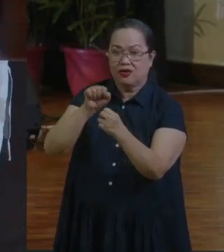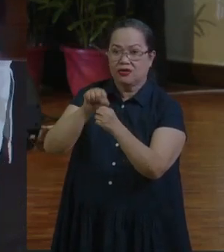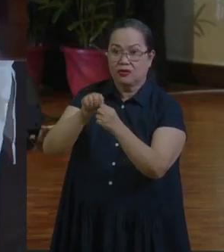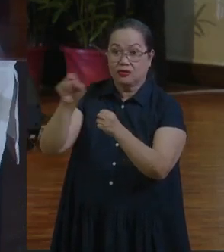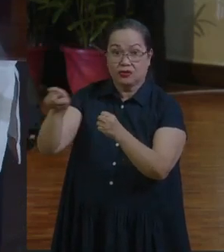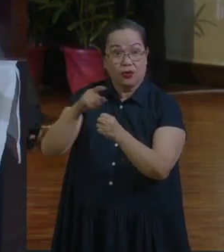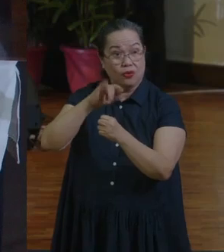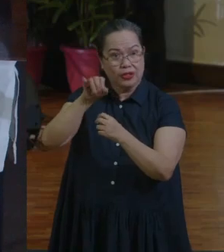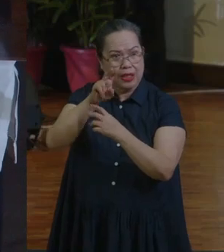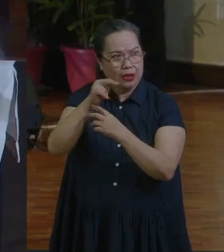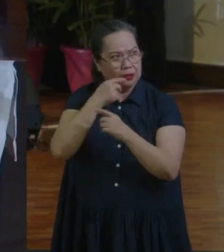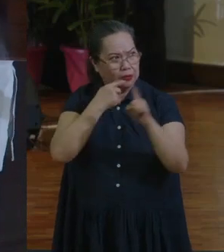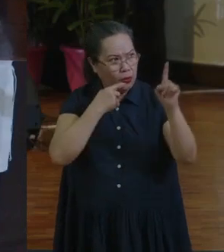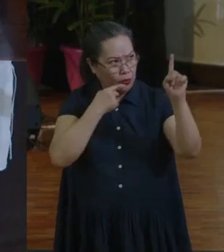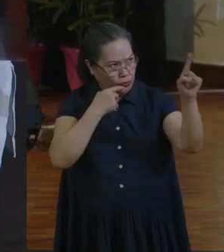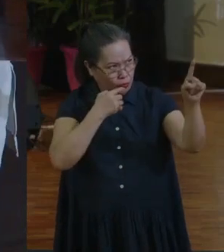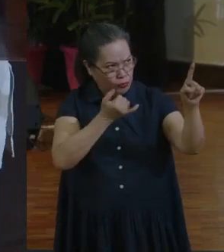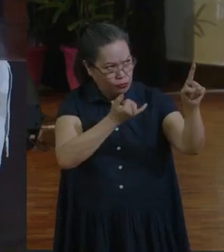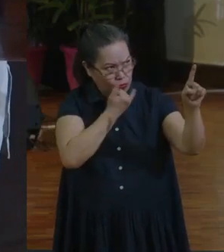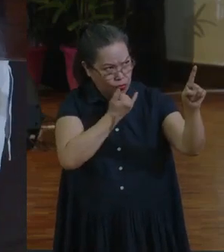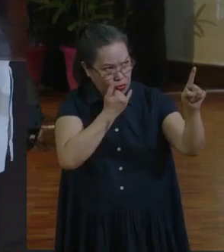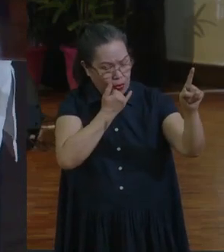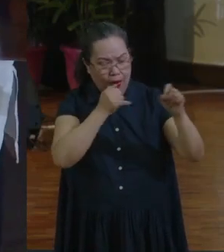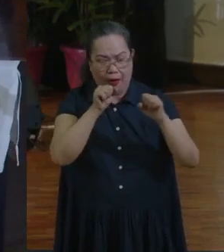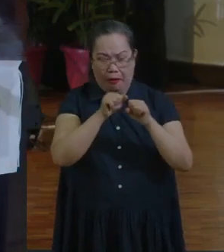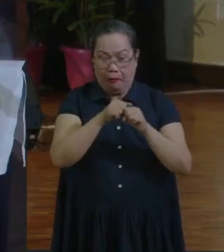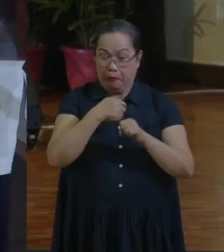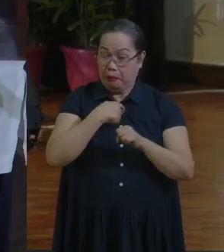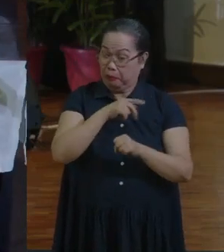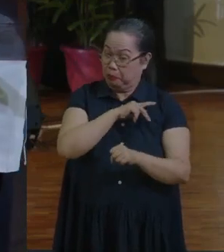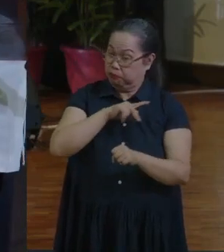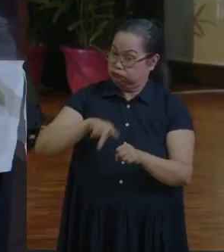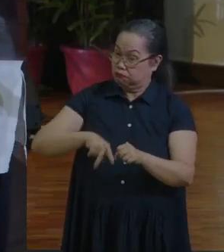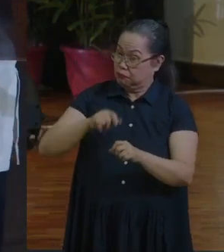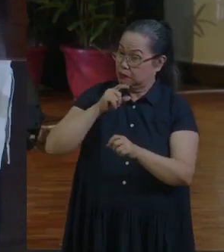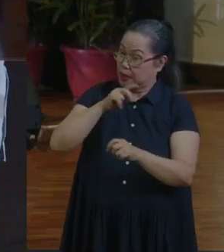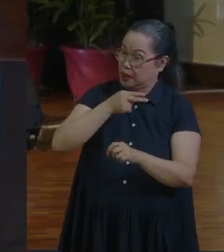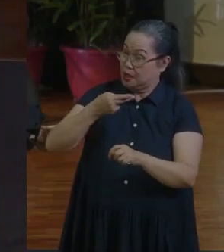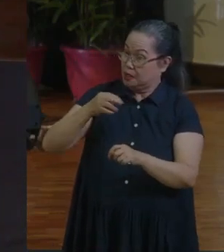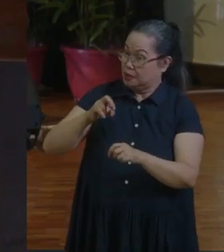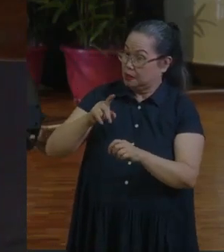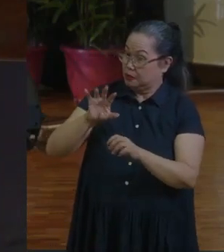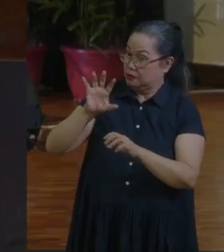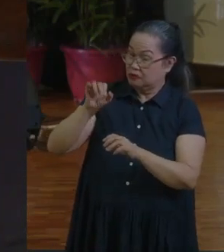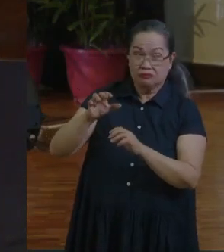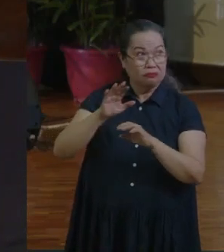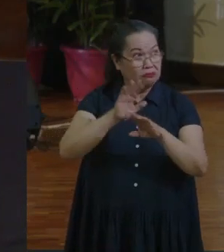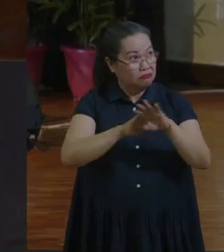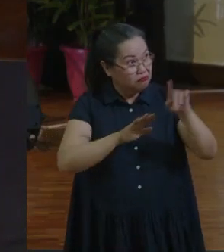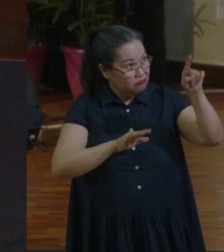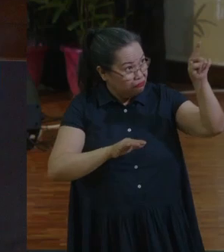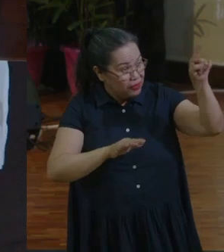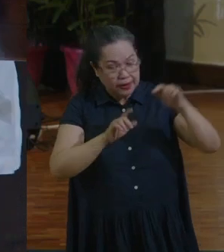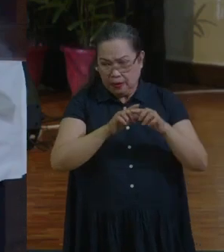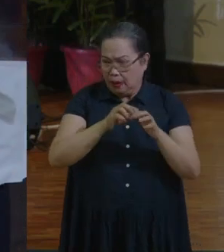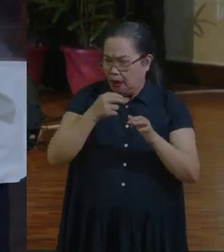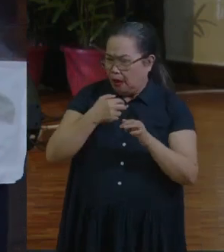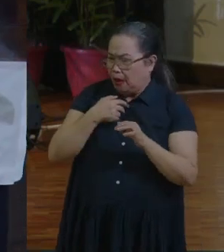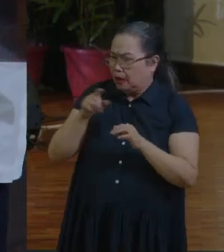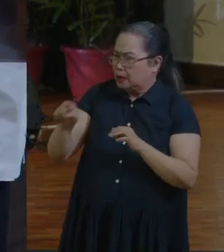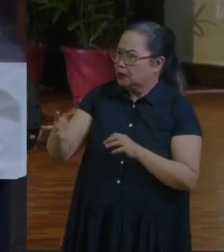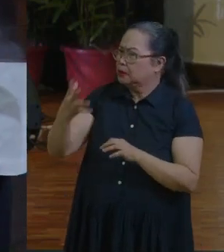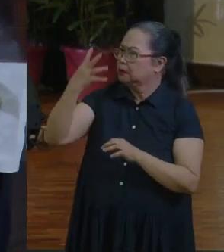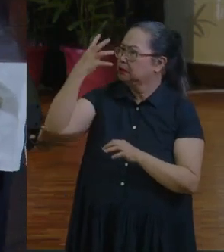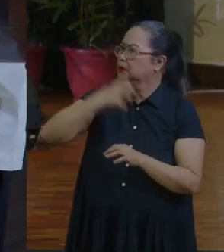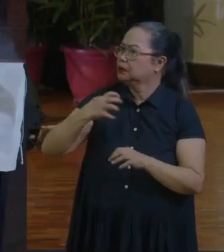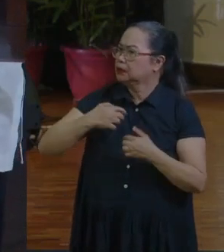prison." Dahil po siya isang matuwid na propeta, ay nirebuke po niya ang hari, si Haring Herod.